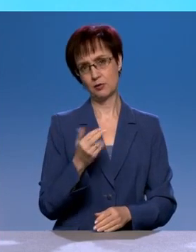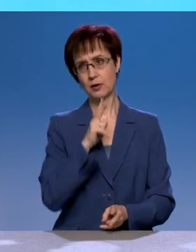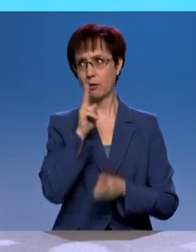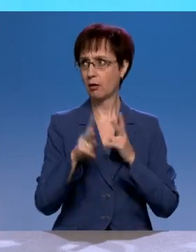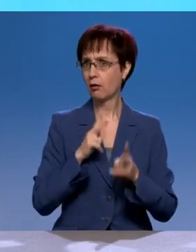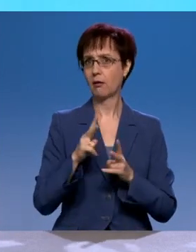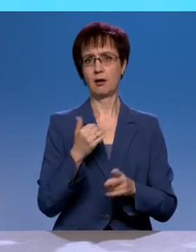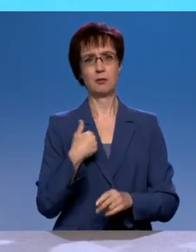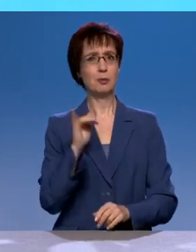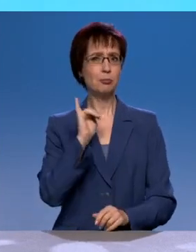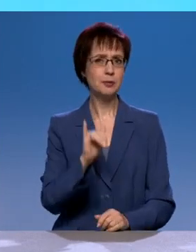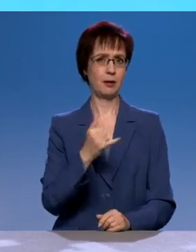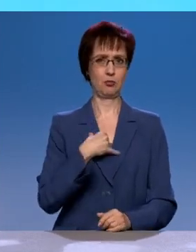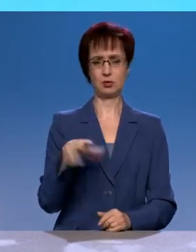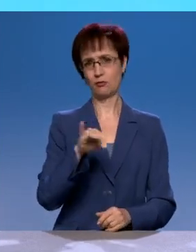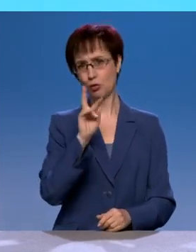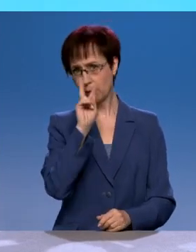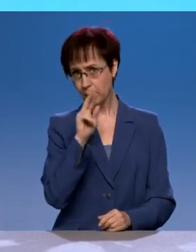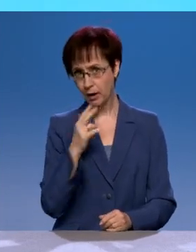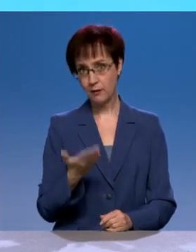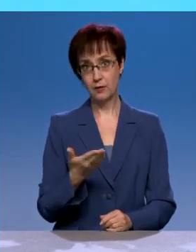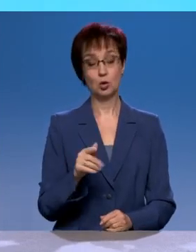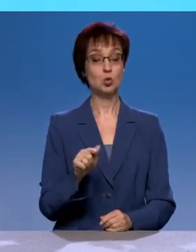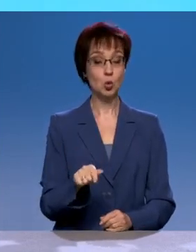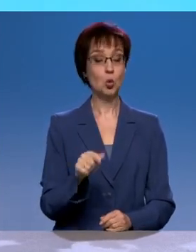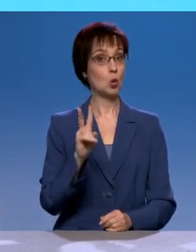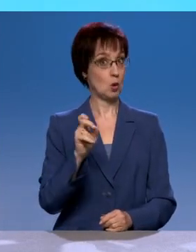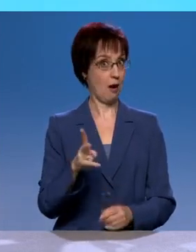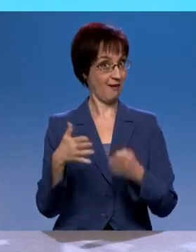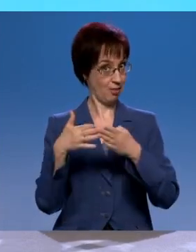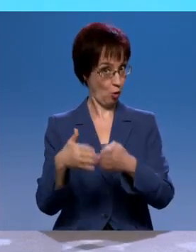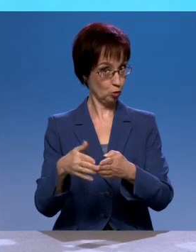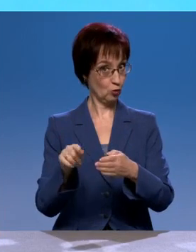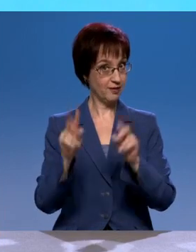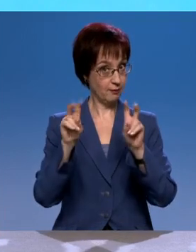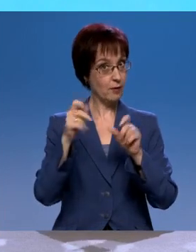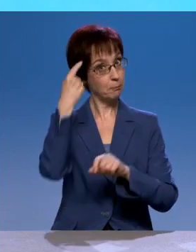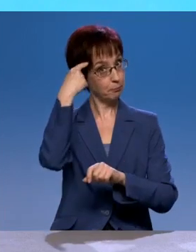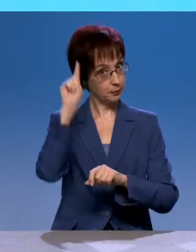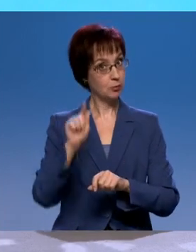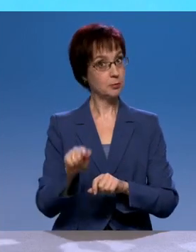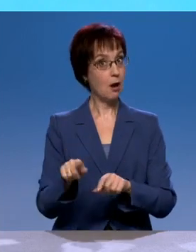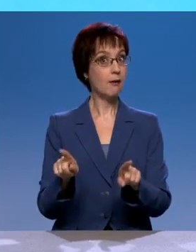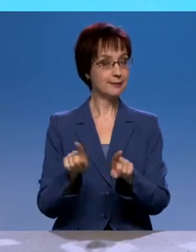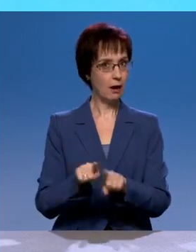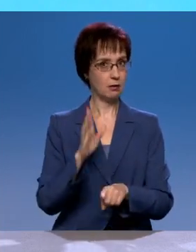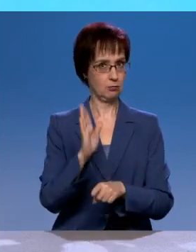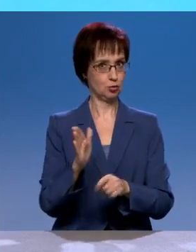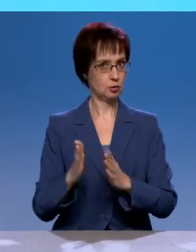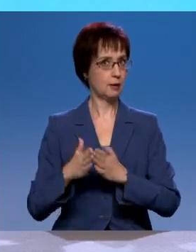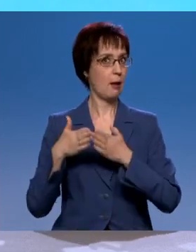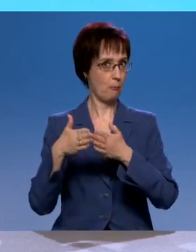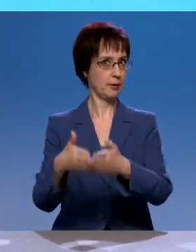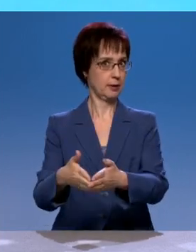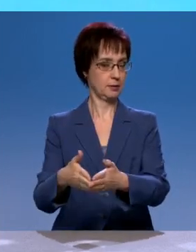есть проблемы, мы их не замалчиваем, эта студия всегда открыта для обсуждения, но... конструктивного такого. Что, звоночек возьмем? Звонок, да? Давайте.